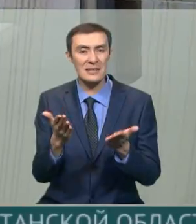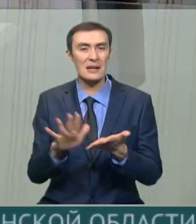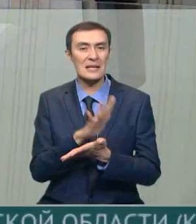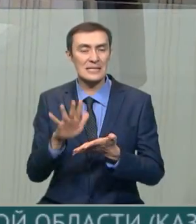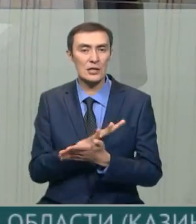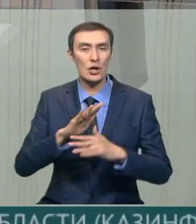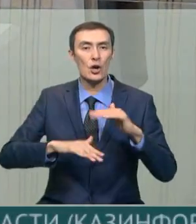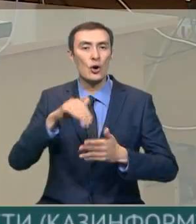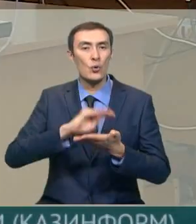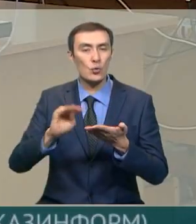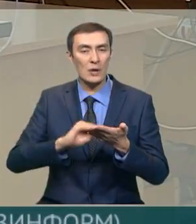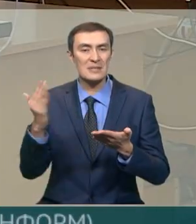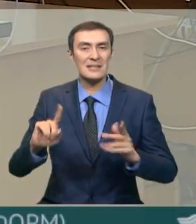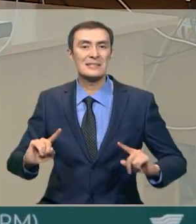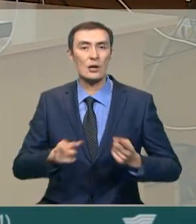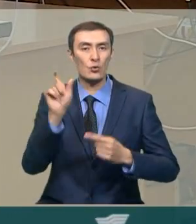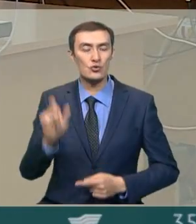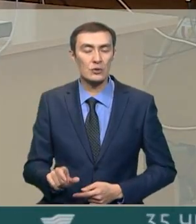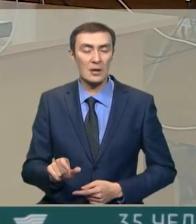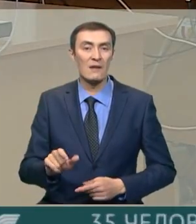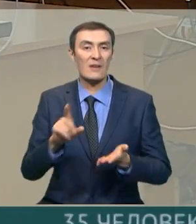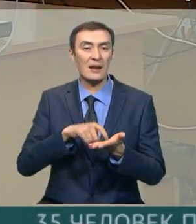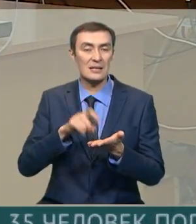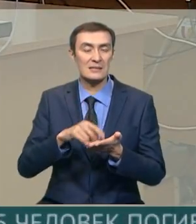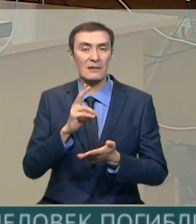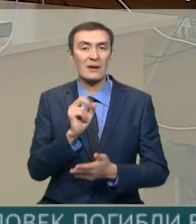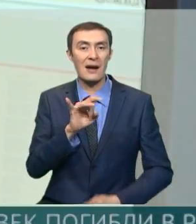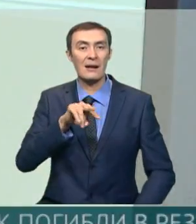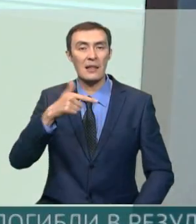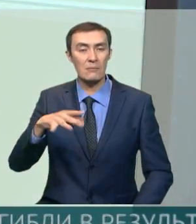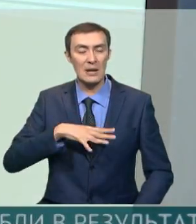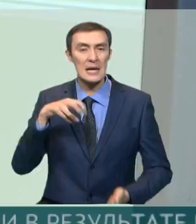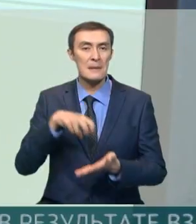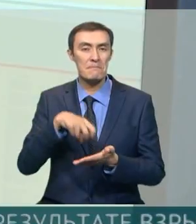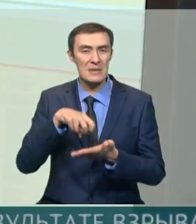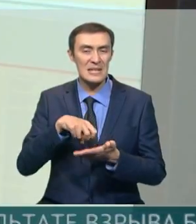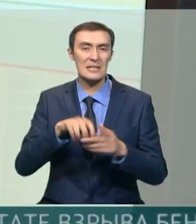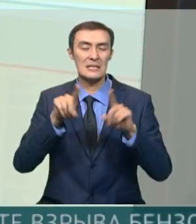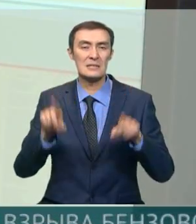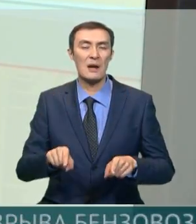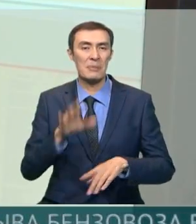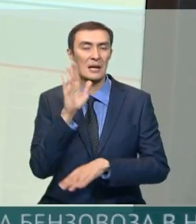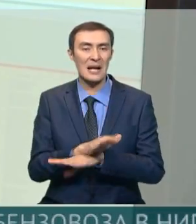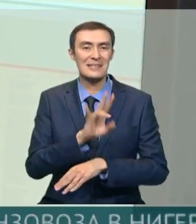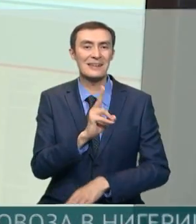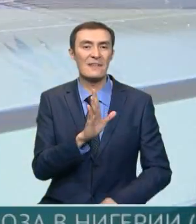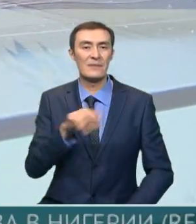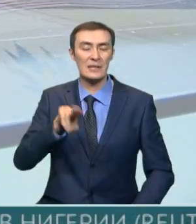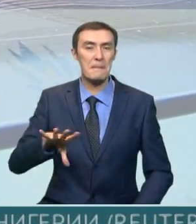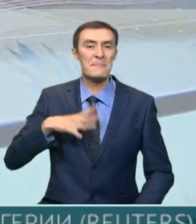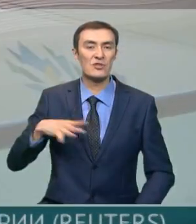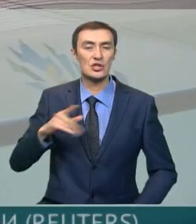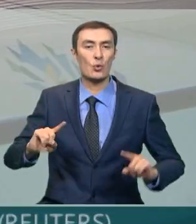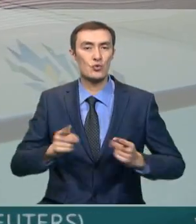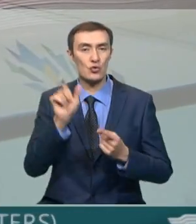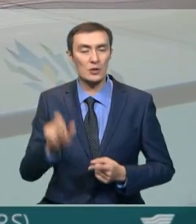и рукописей заключенных Карлага. Затем оцифровку пройдут письма, приказы НКВД, личные дела бывших заключенных.